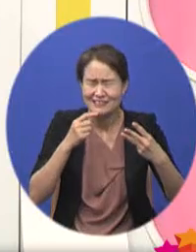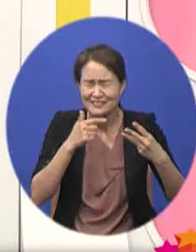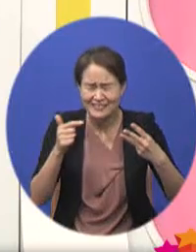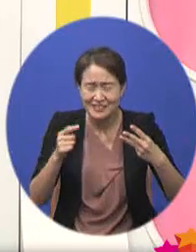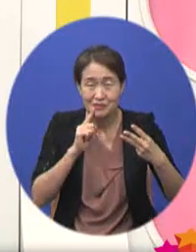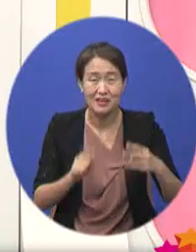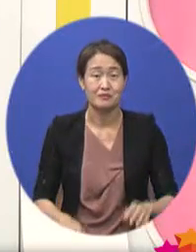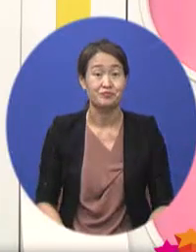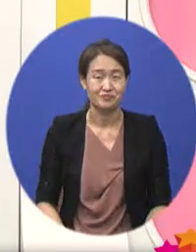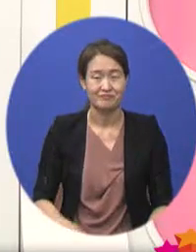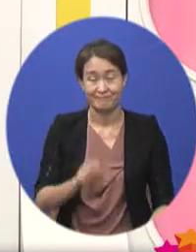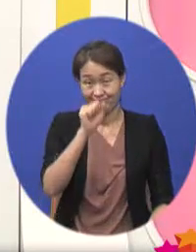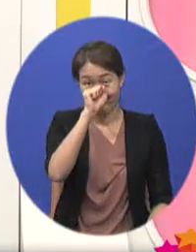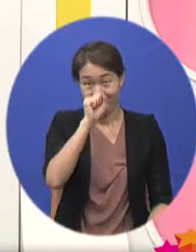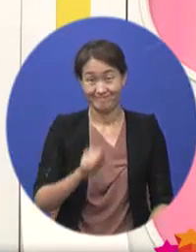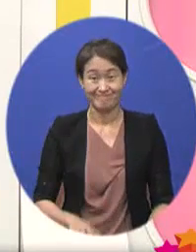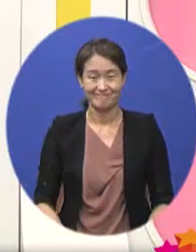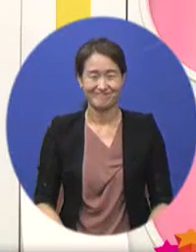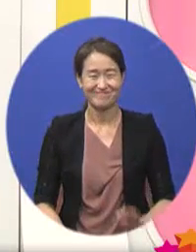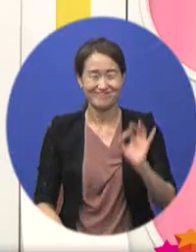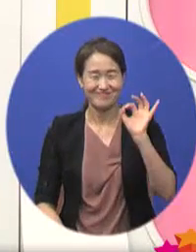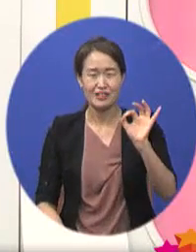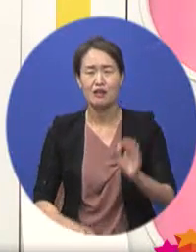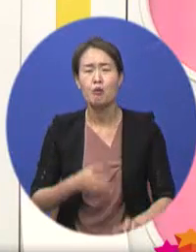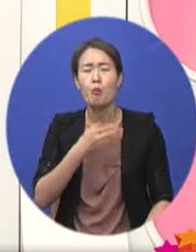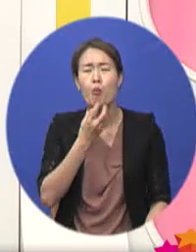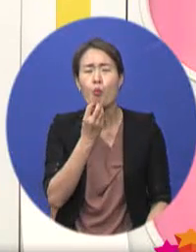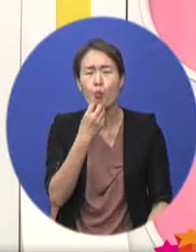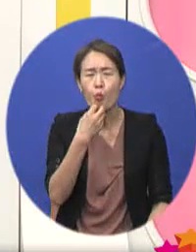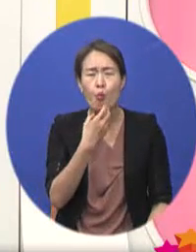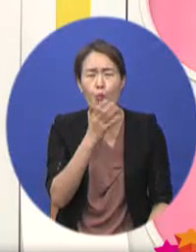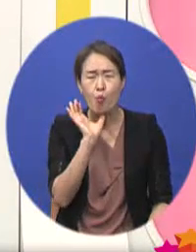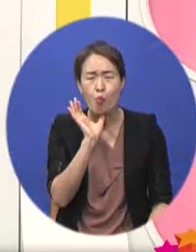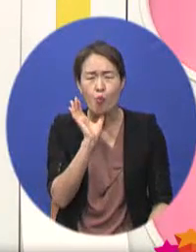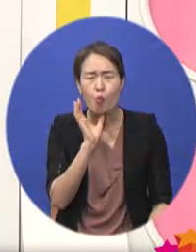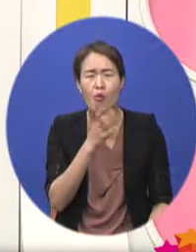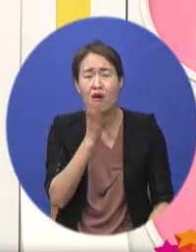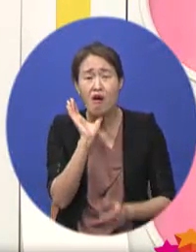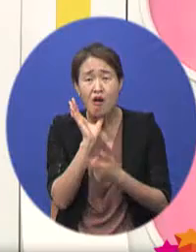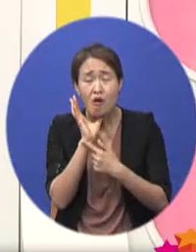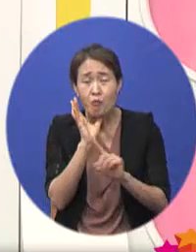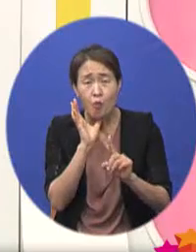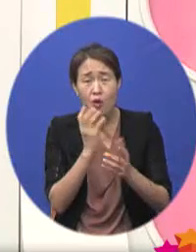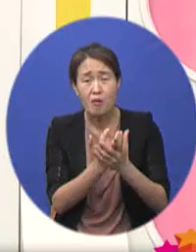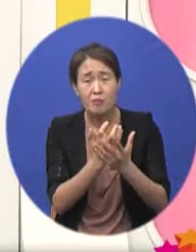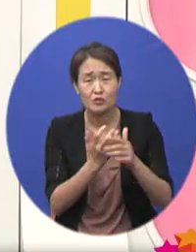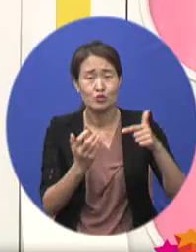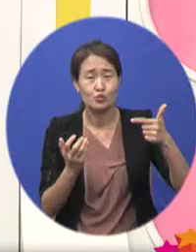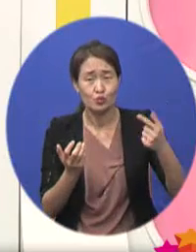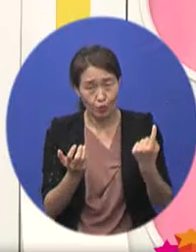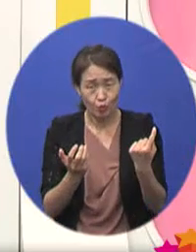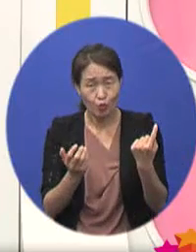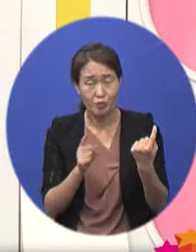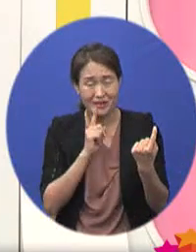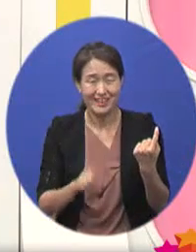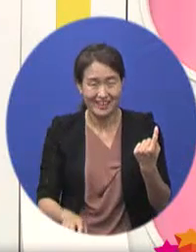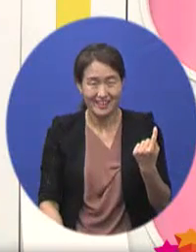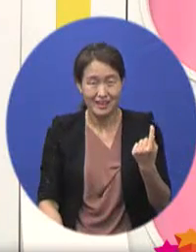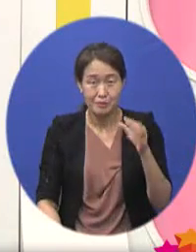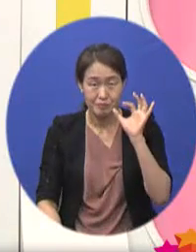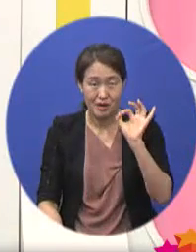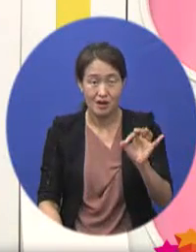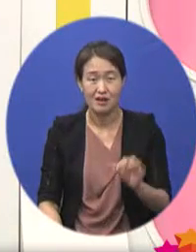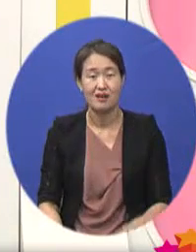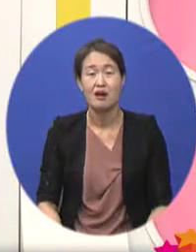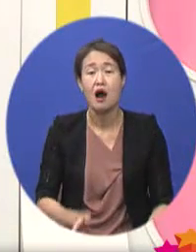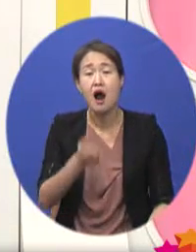맛을 느낄 수 있는 다 좋다니까요. 예, 늙은 오이 하니까 쓴맛만 안 좋고. 노자가 들어가겠네요. 아, 그러니까 예. 그걸 누가 먹겠어. 지각이 먹는 네. 거예요.